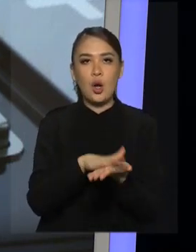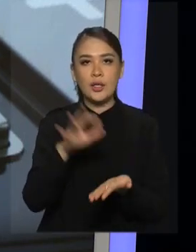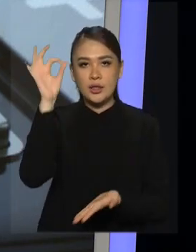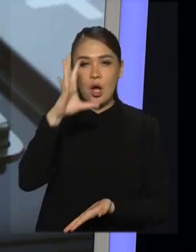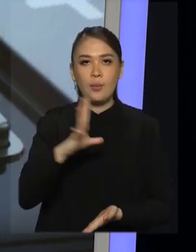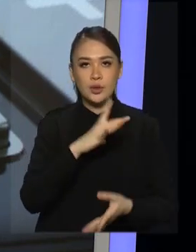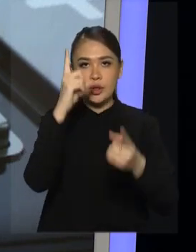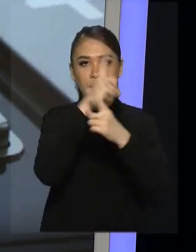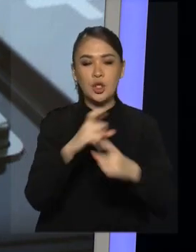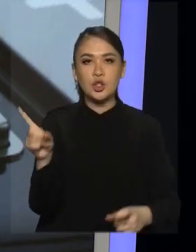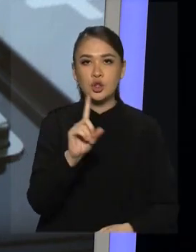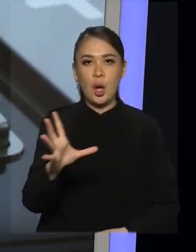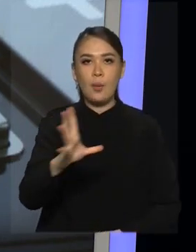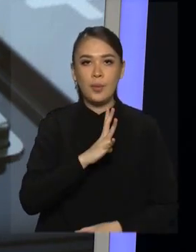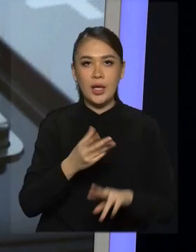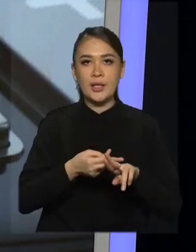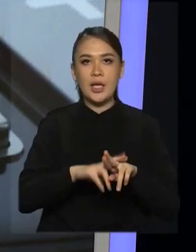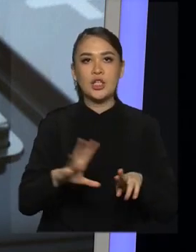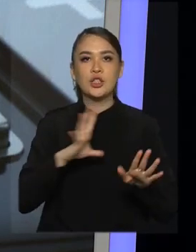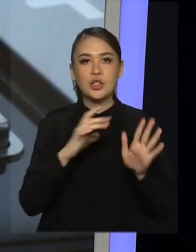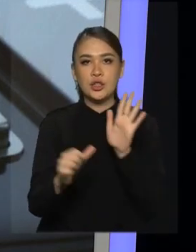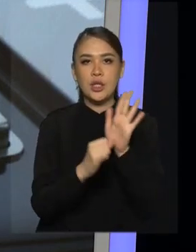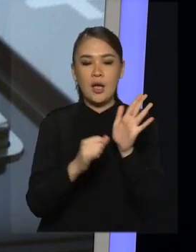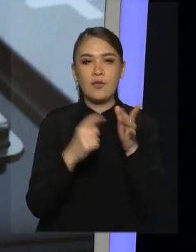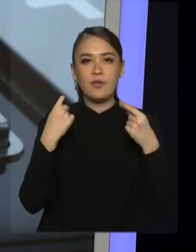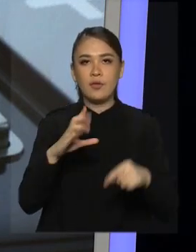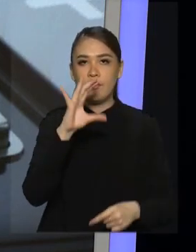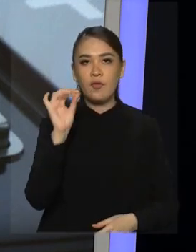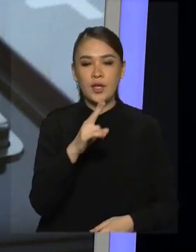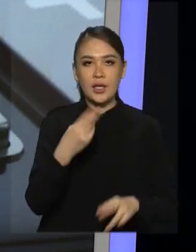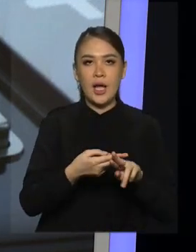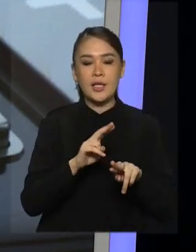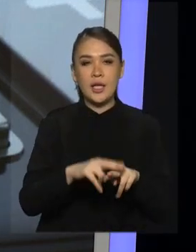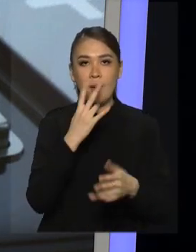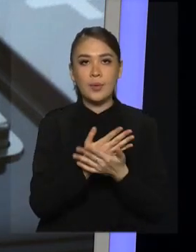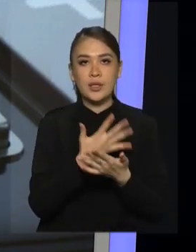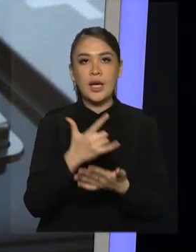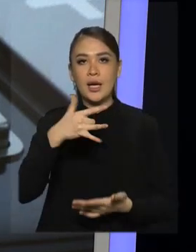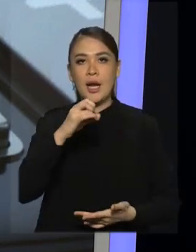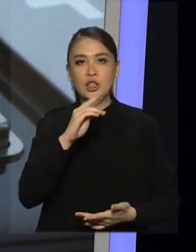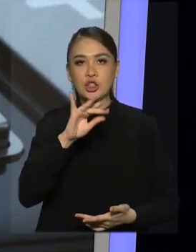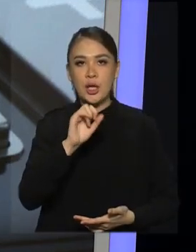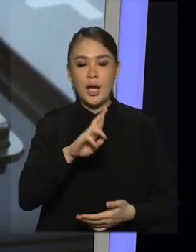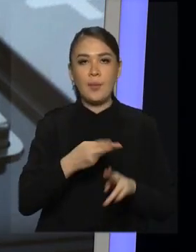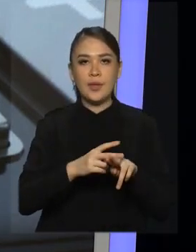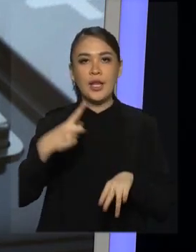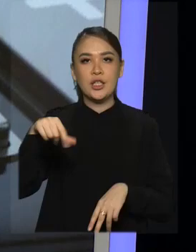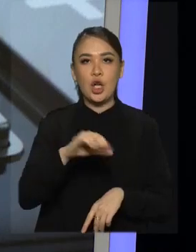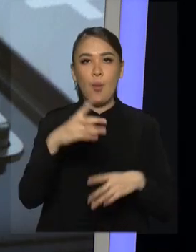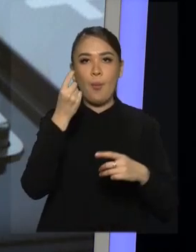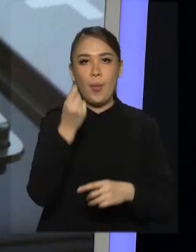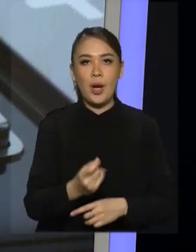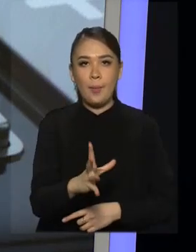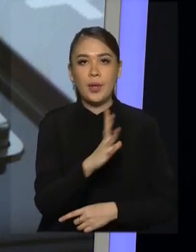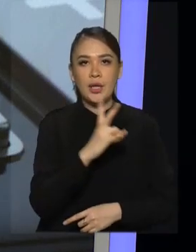интеграции сообщает, что это происходит по шести видам продовольственных товаров. К примеру, гречневая крупа за неделю подешевела более чем